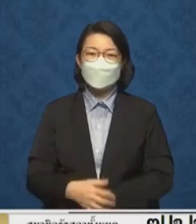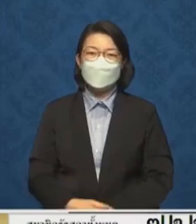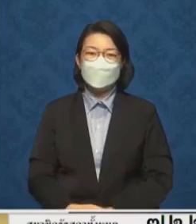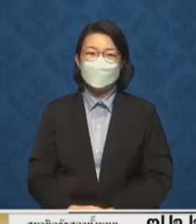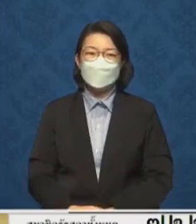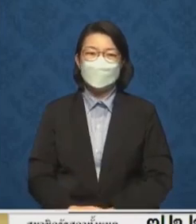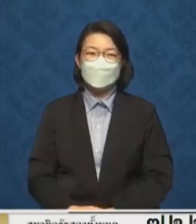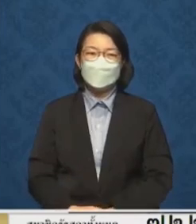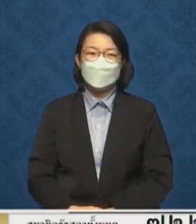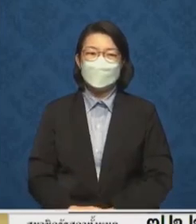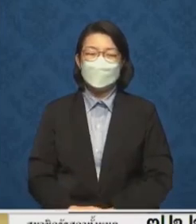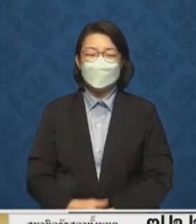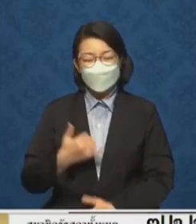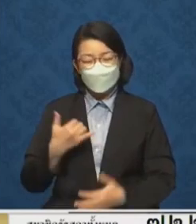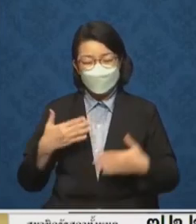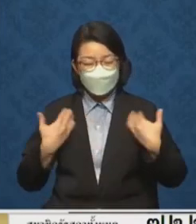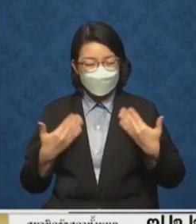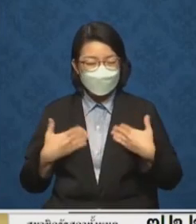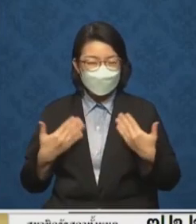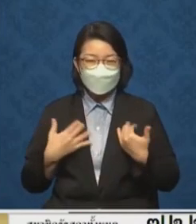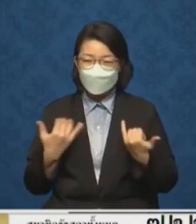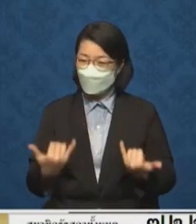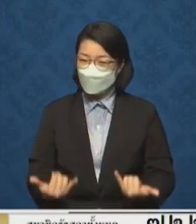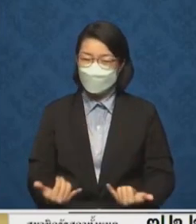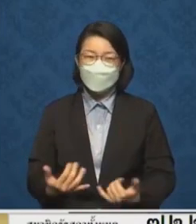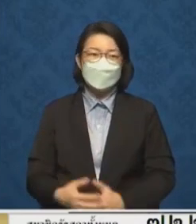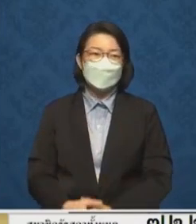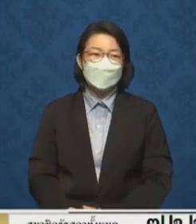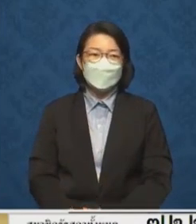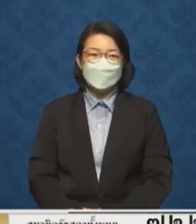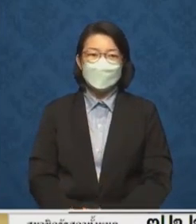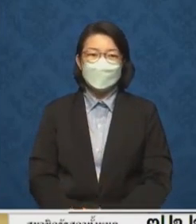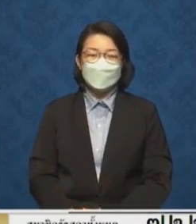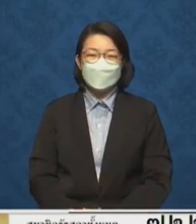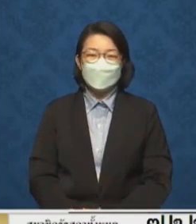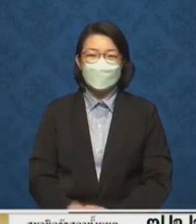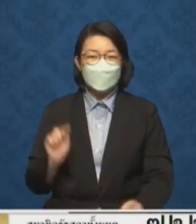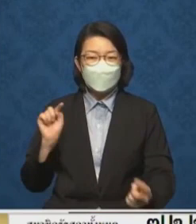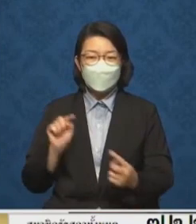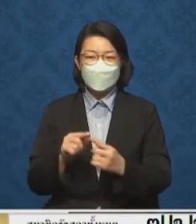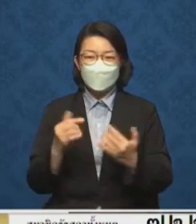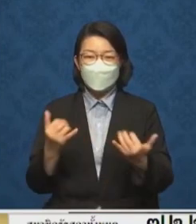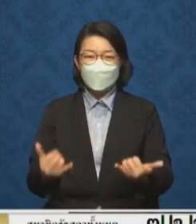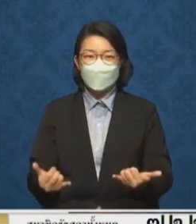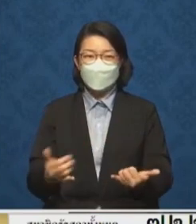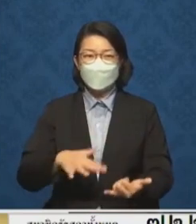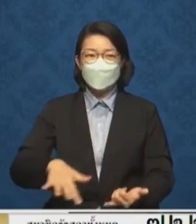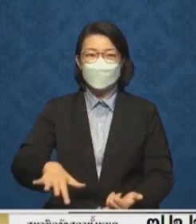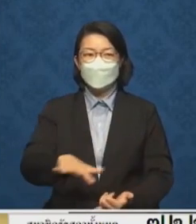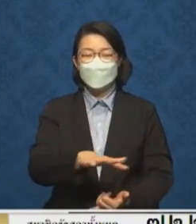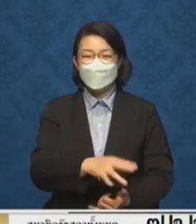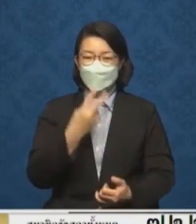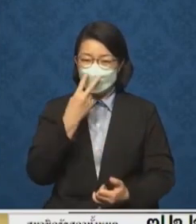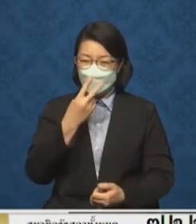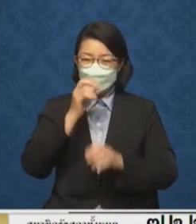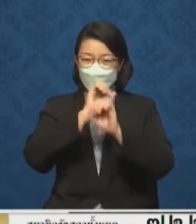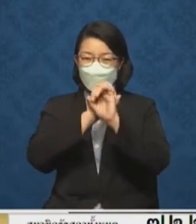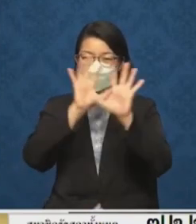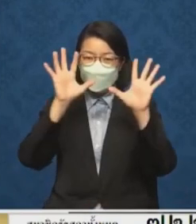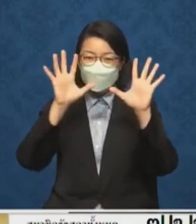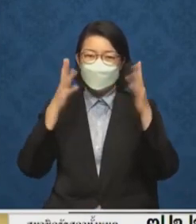ผมรู้สึกยินดีเป็นอย่างยิ่งที่เมื่อมาถึงวันนี้ก็ค่อนข้างจะชัดเจนอยู่แล้วว่